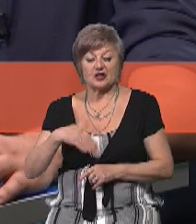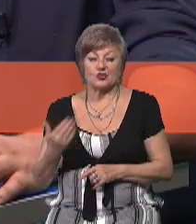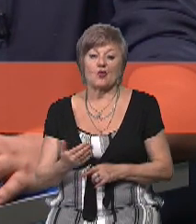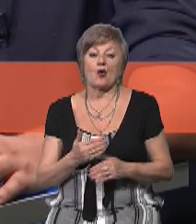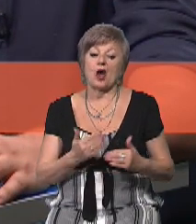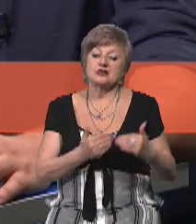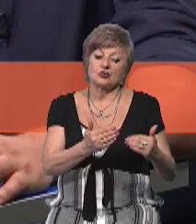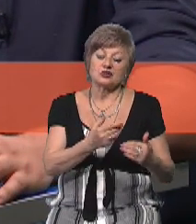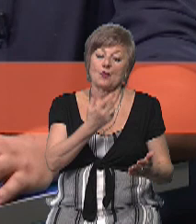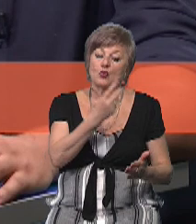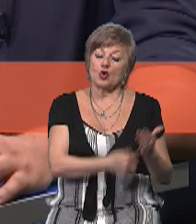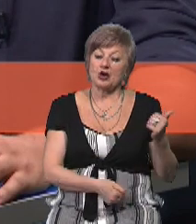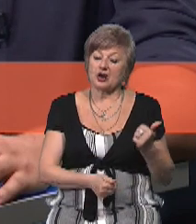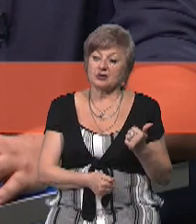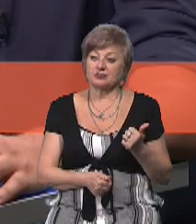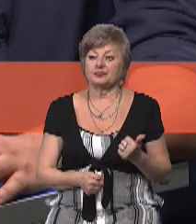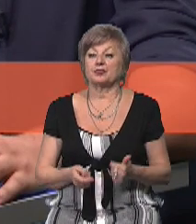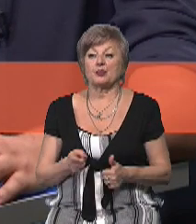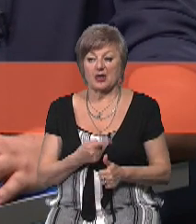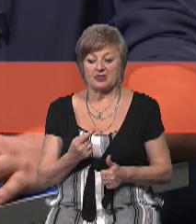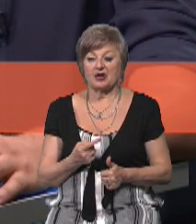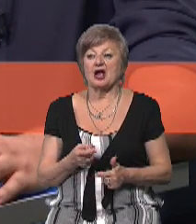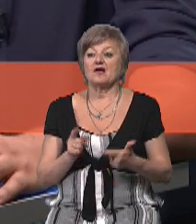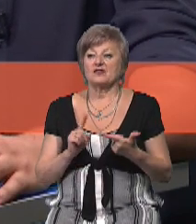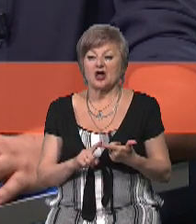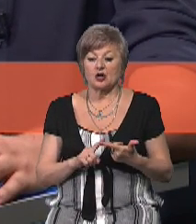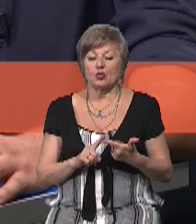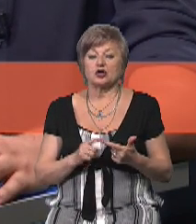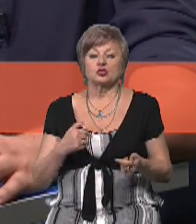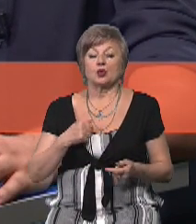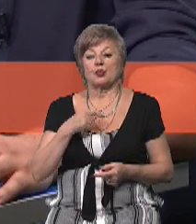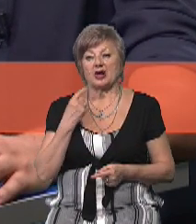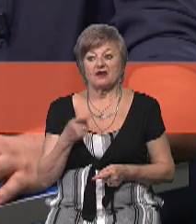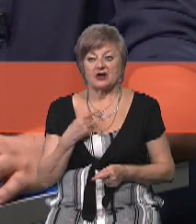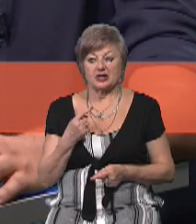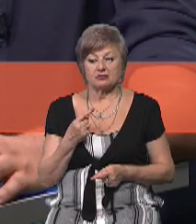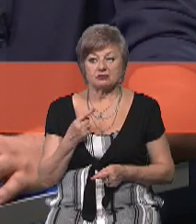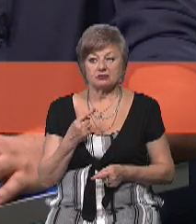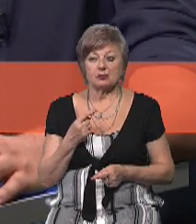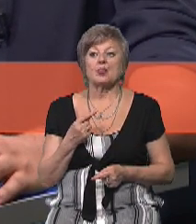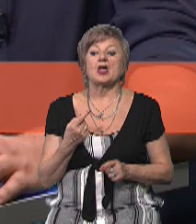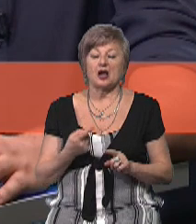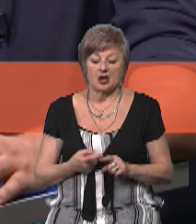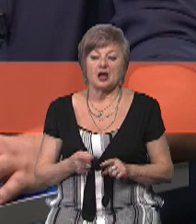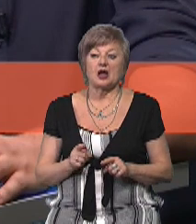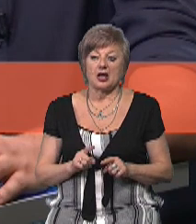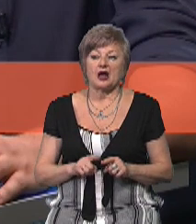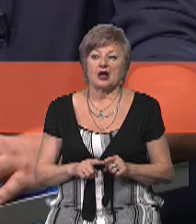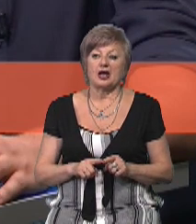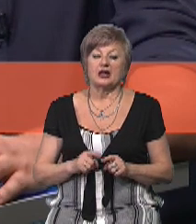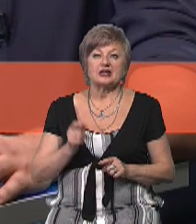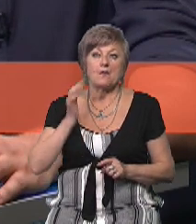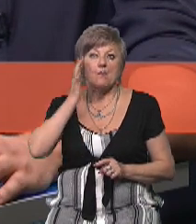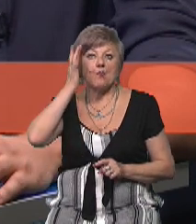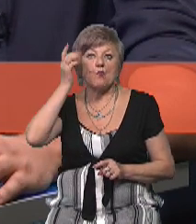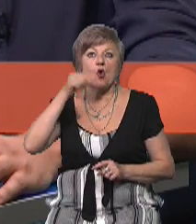стратегічному програли. Це один аспект, так. Другий аспект, про який ми говоримо, це, безперечно, певний моральний